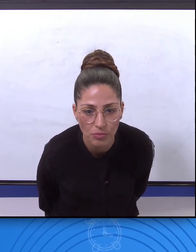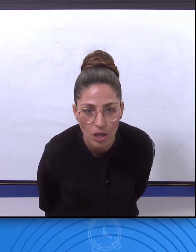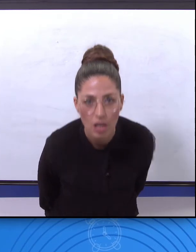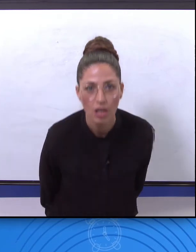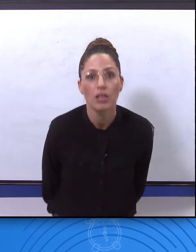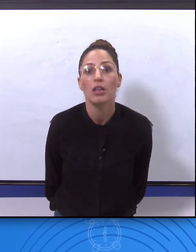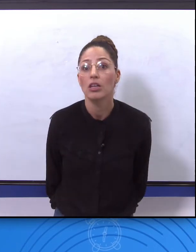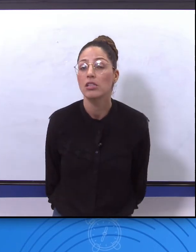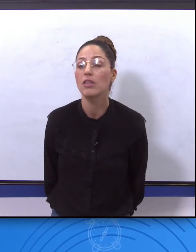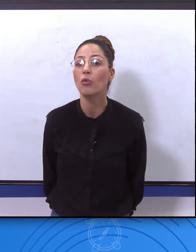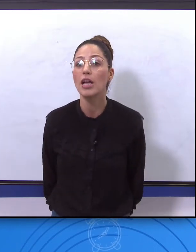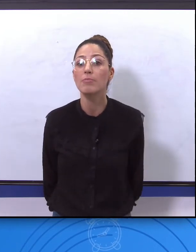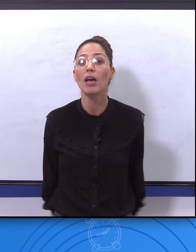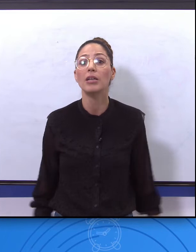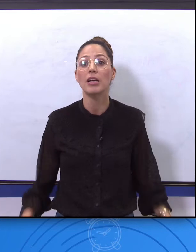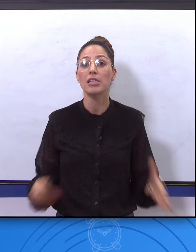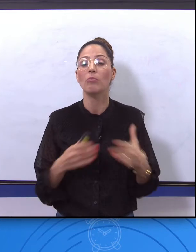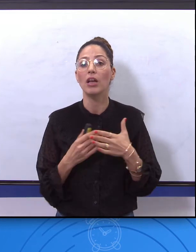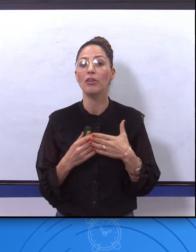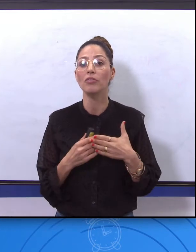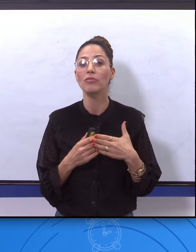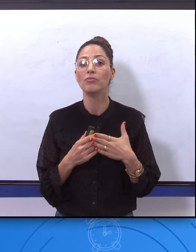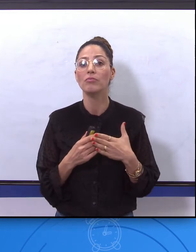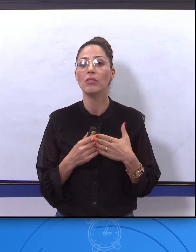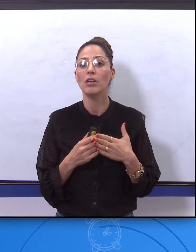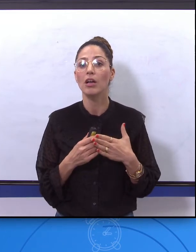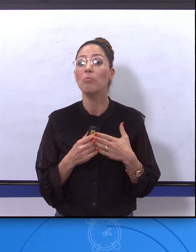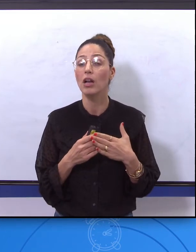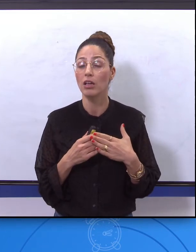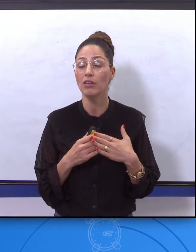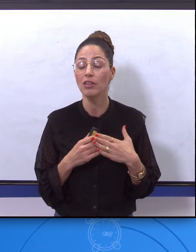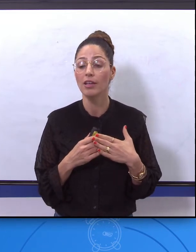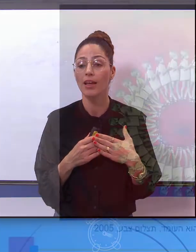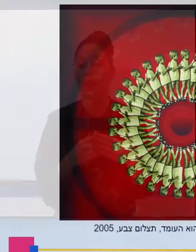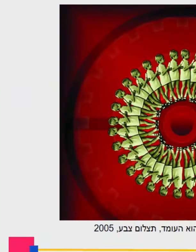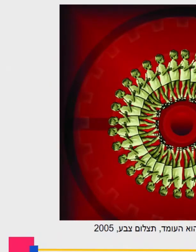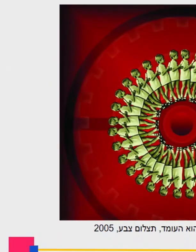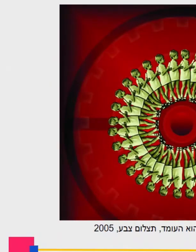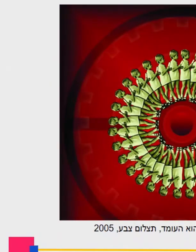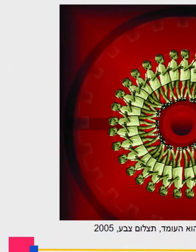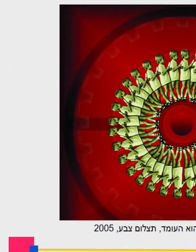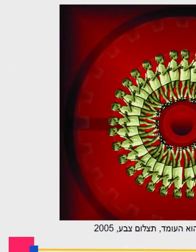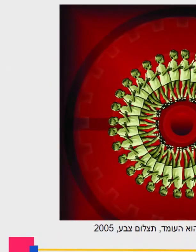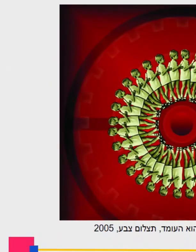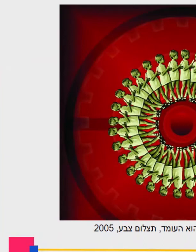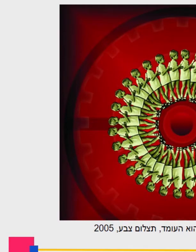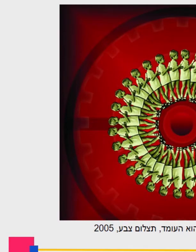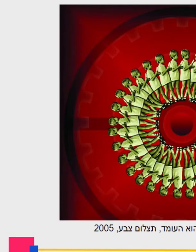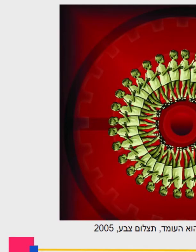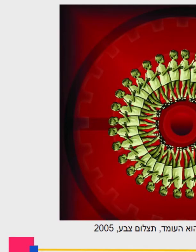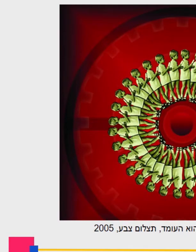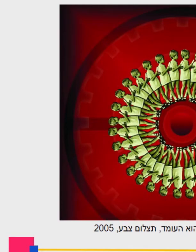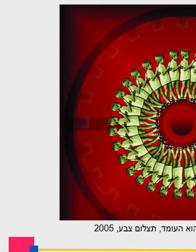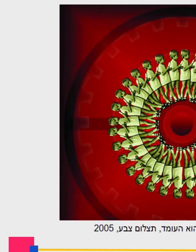עושה. ספרו לעצמכם עד 10 בלב, בלב, ואז תזיזו את הראש קרוב יותר